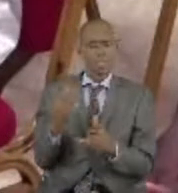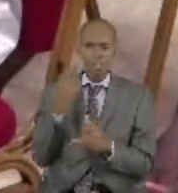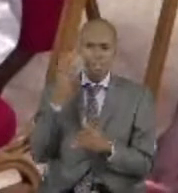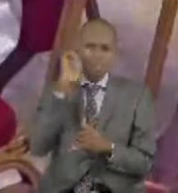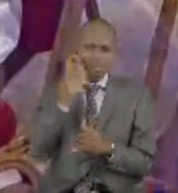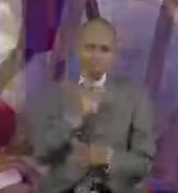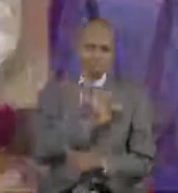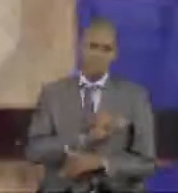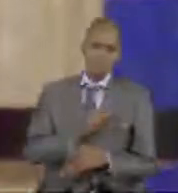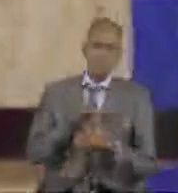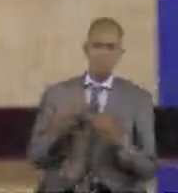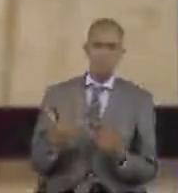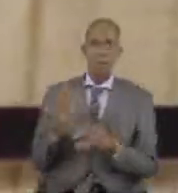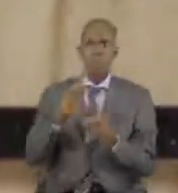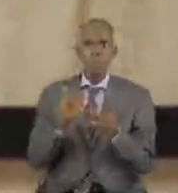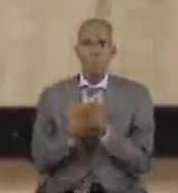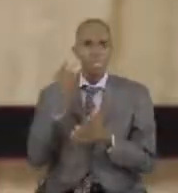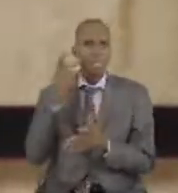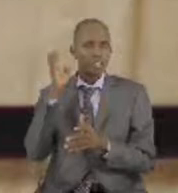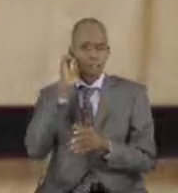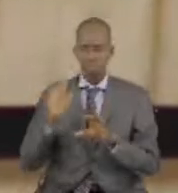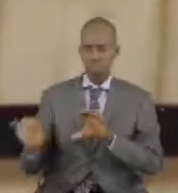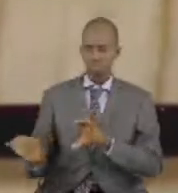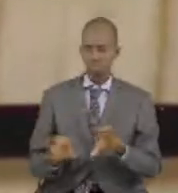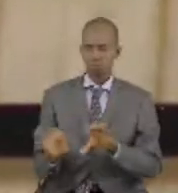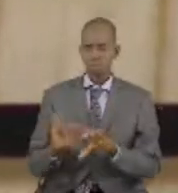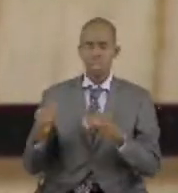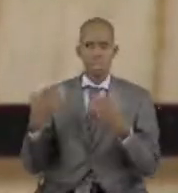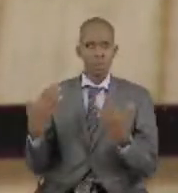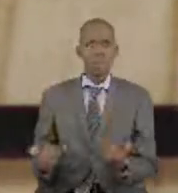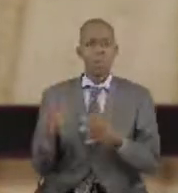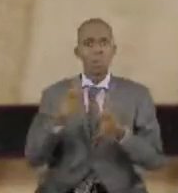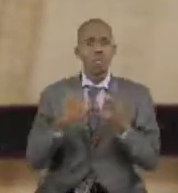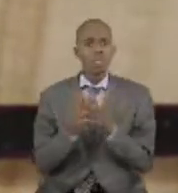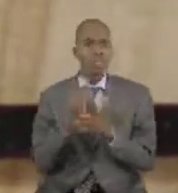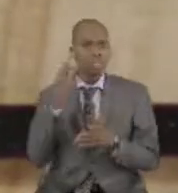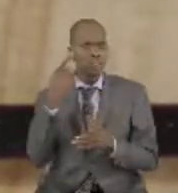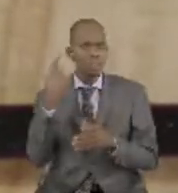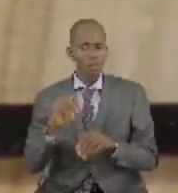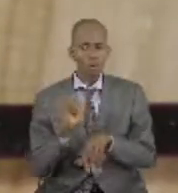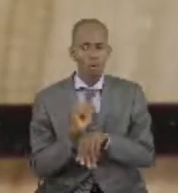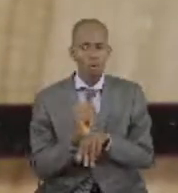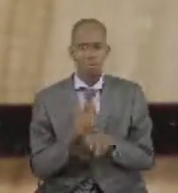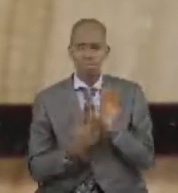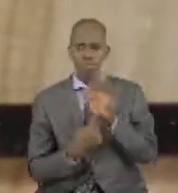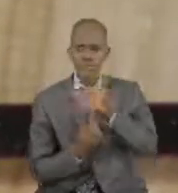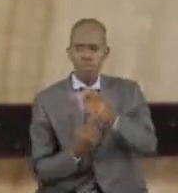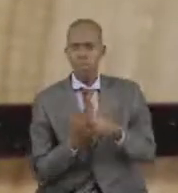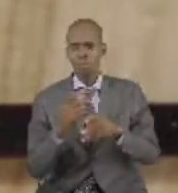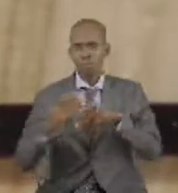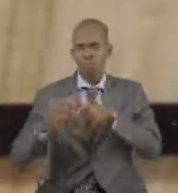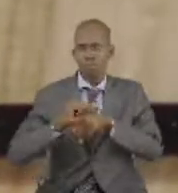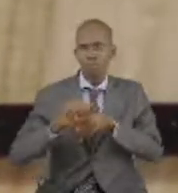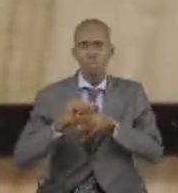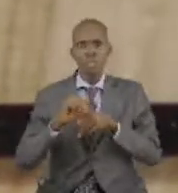ceux qui voyaient son action maintenant, ceux qui voyaient ses activités maintenant, ceux qui voyaient les manifestations de la manière